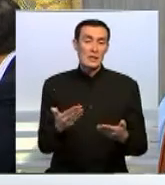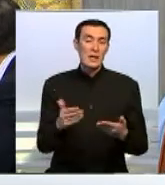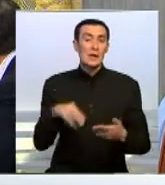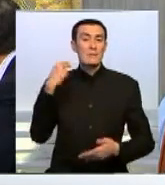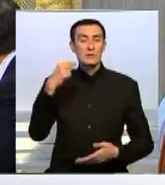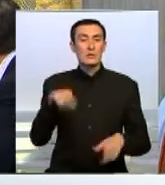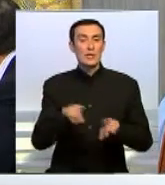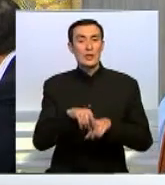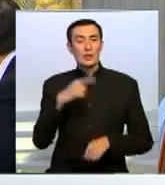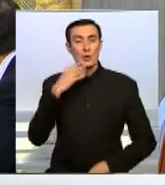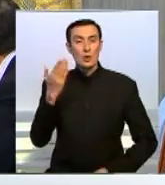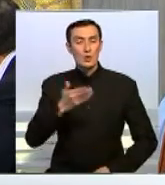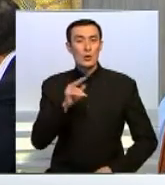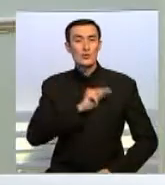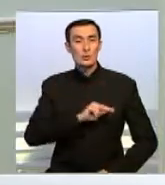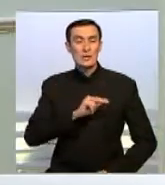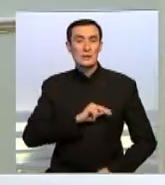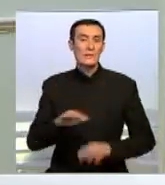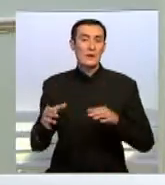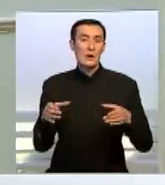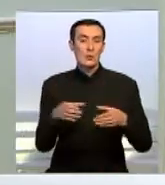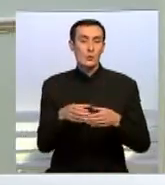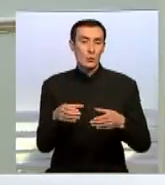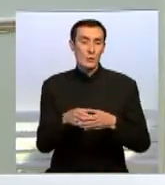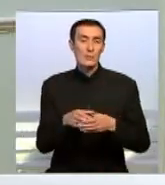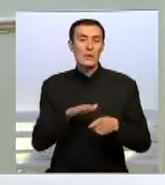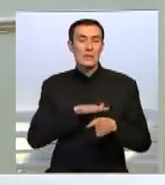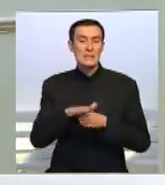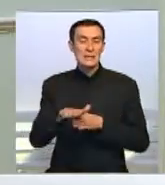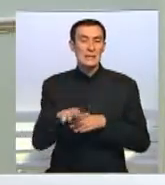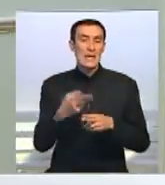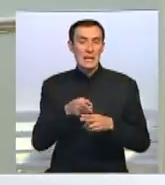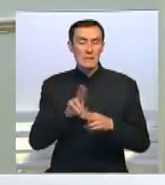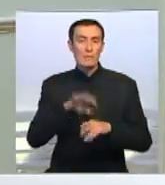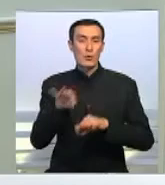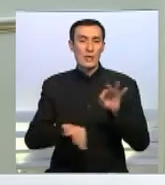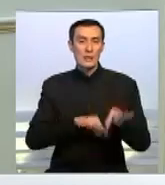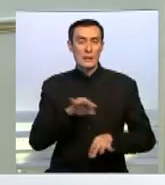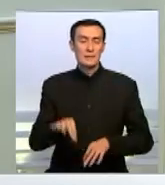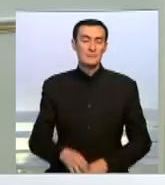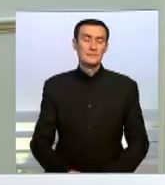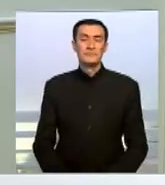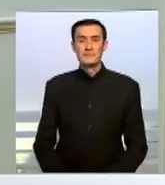Президенту также доложили о результатах деятельности рабочей группы по реализации проекта.